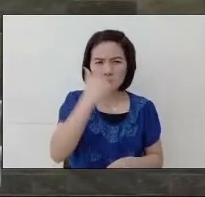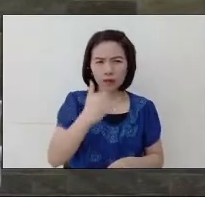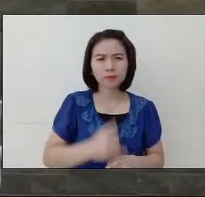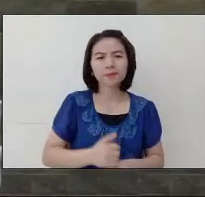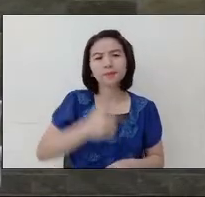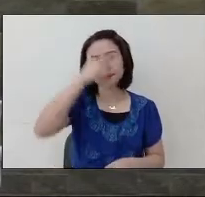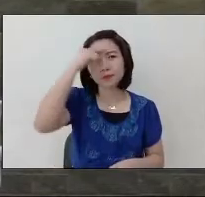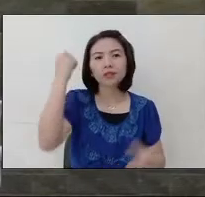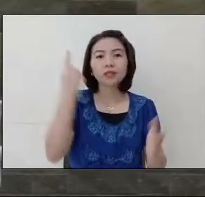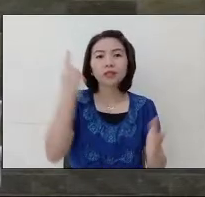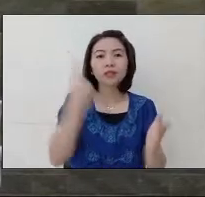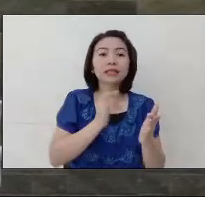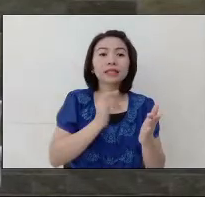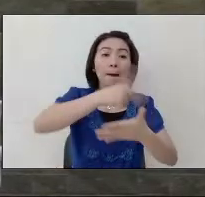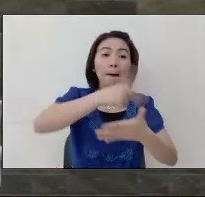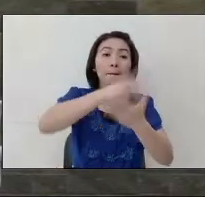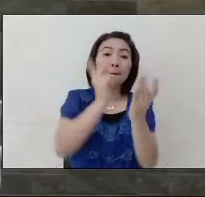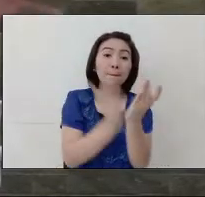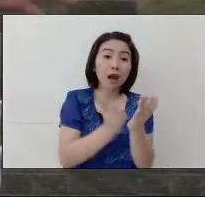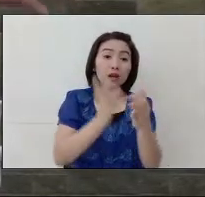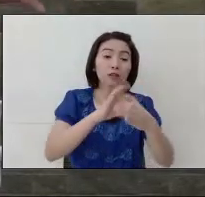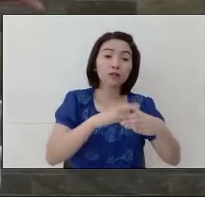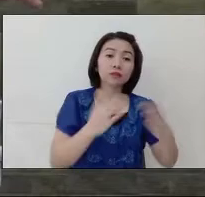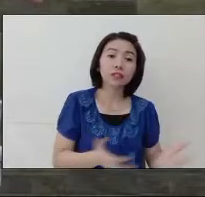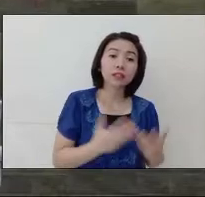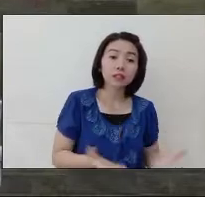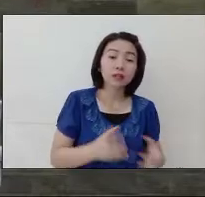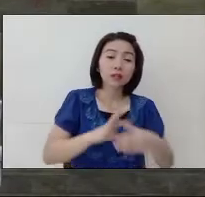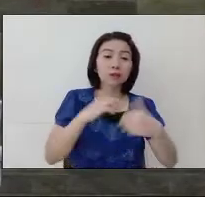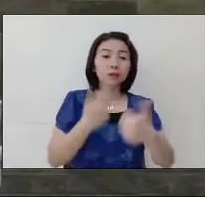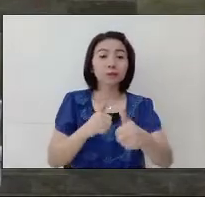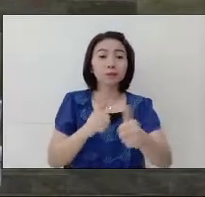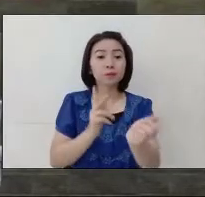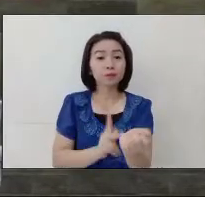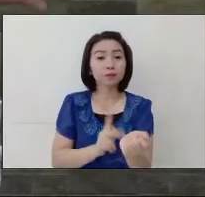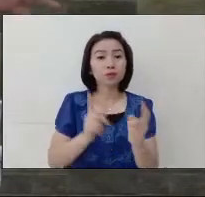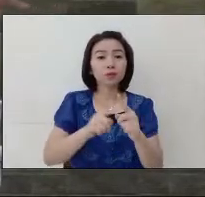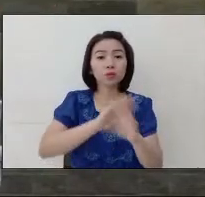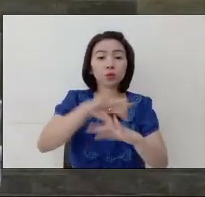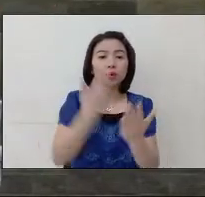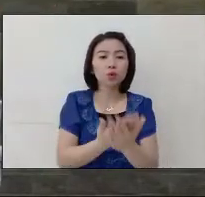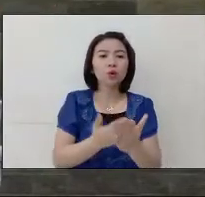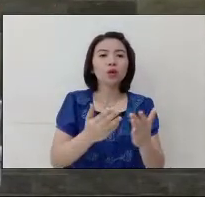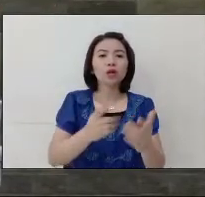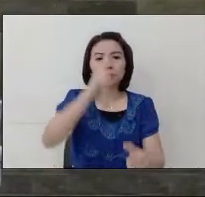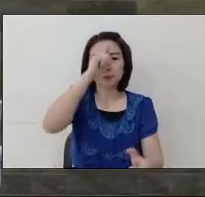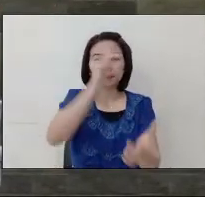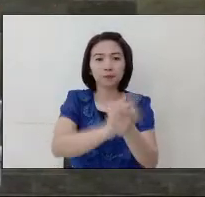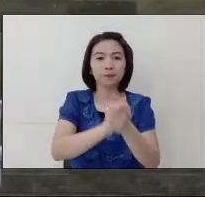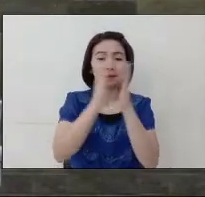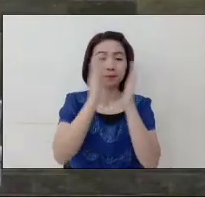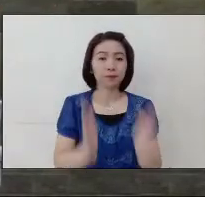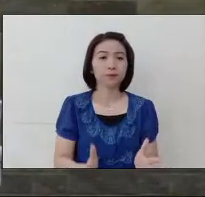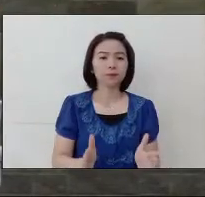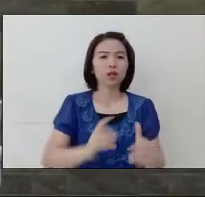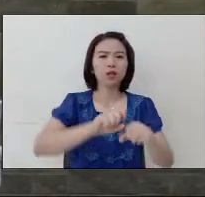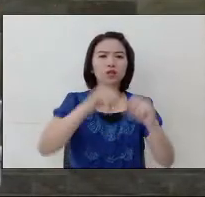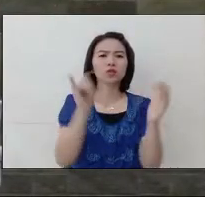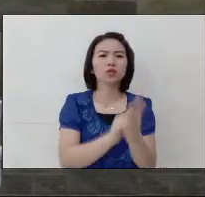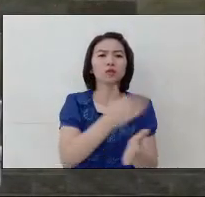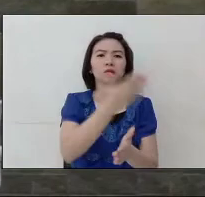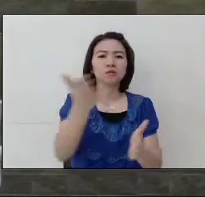ng encouragement ni Paul sa mga believers. Alright? Para magpatuloy kayo na kayo'y